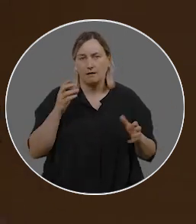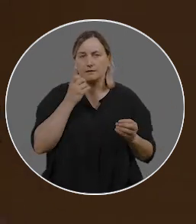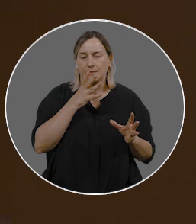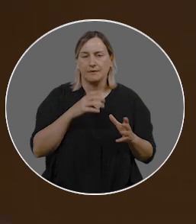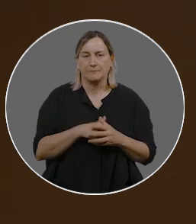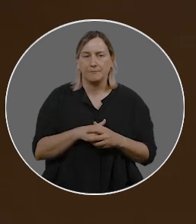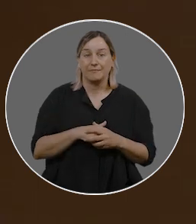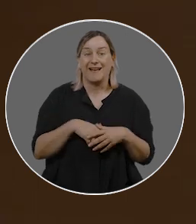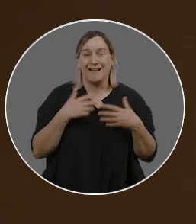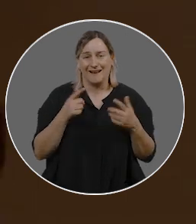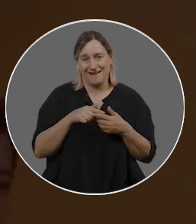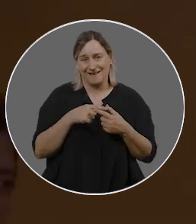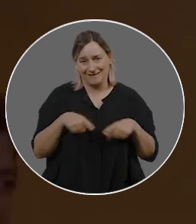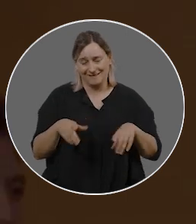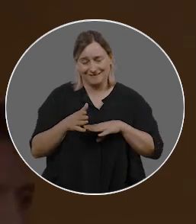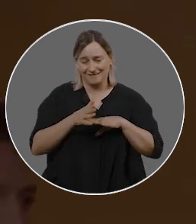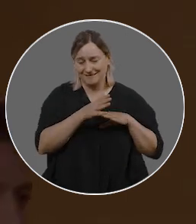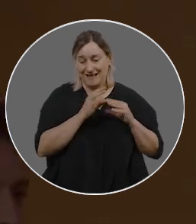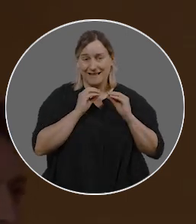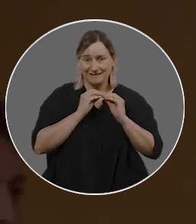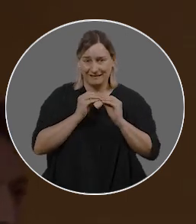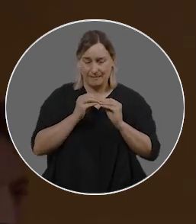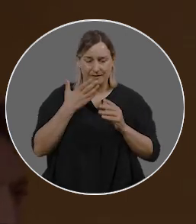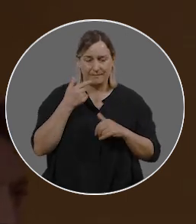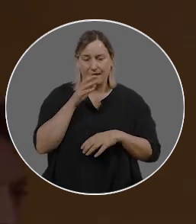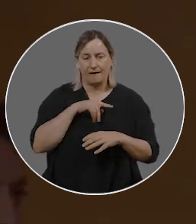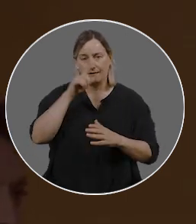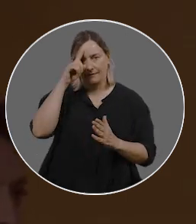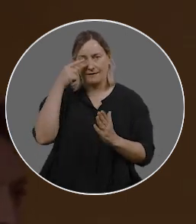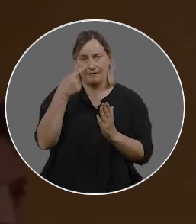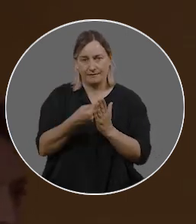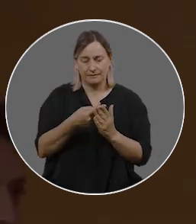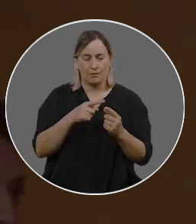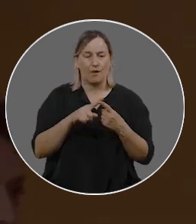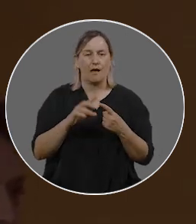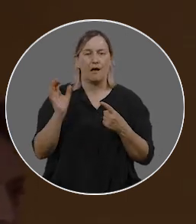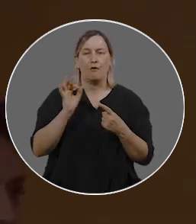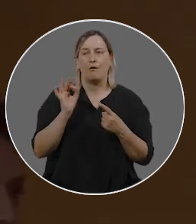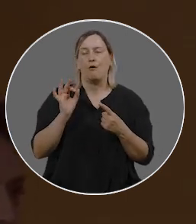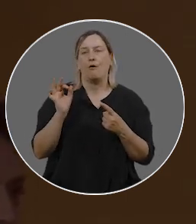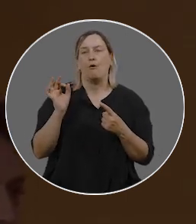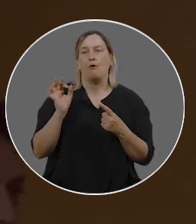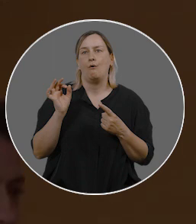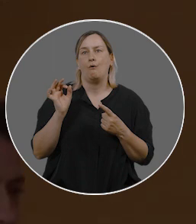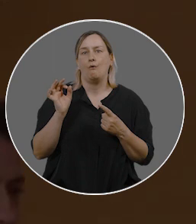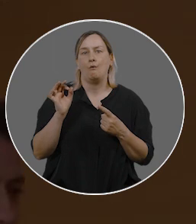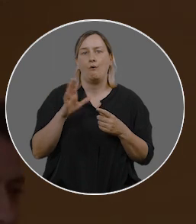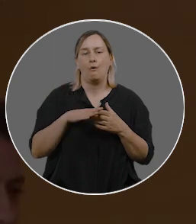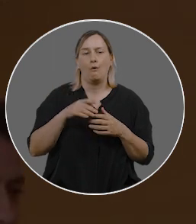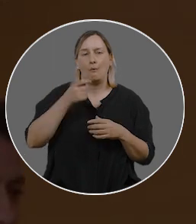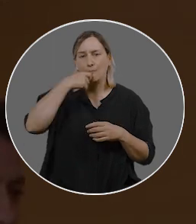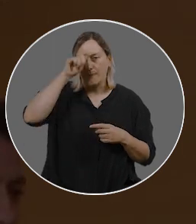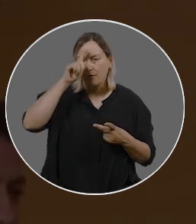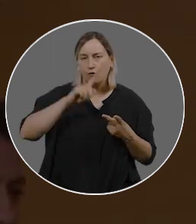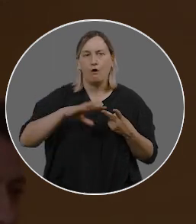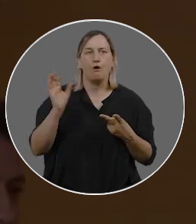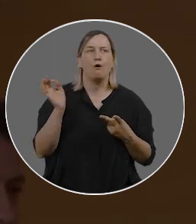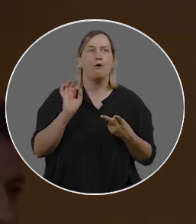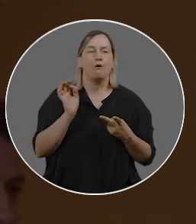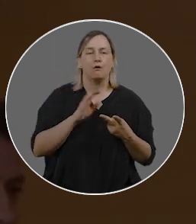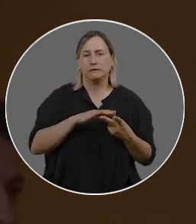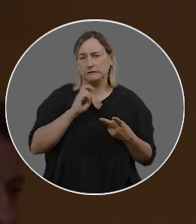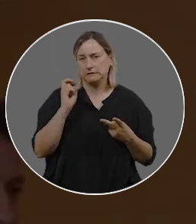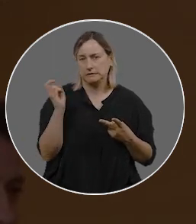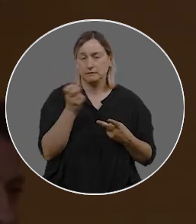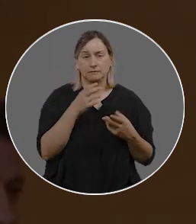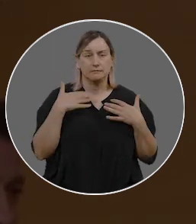bastant bé. Ara, quan has de fer un tràmit per inscriure't a o per empadronar-te o per el que sigui, el